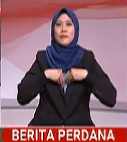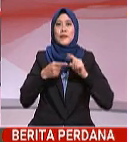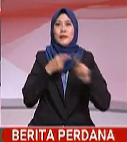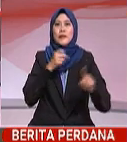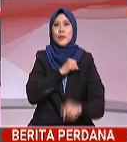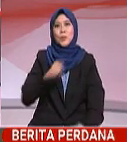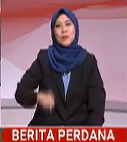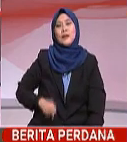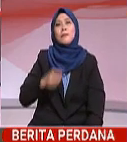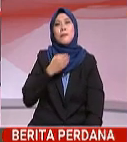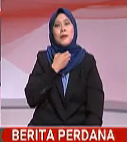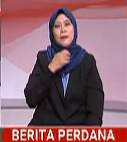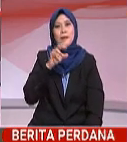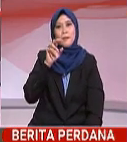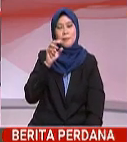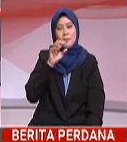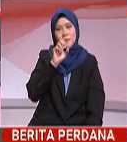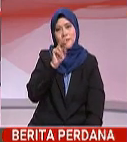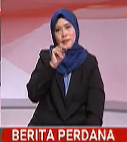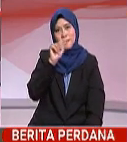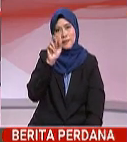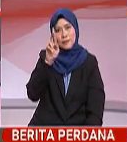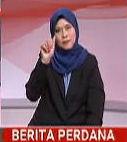Perak, Sultan Nazri Muizzuddin Shah.